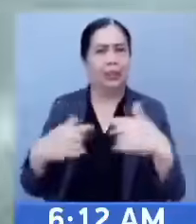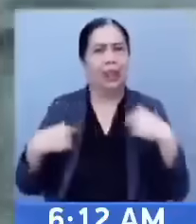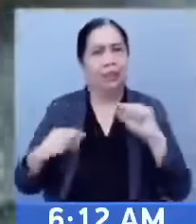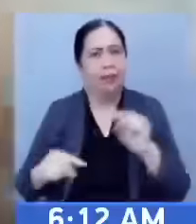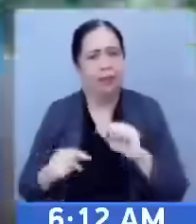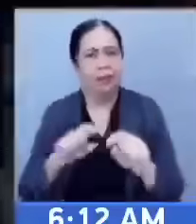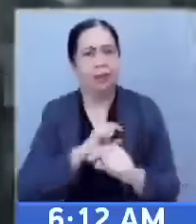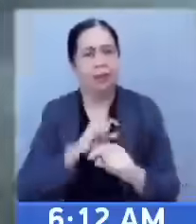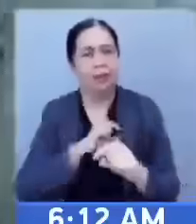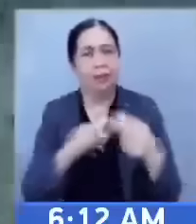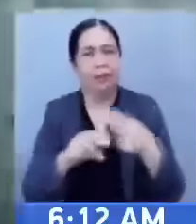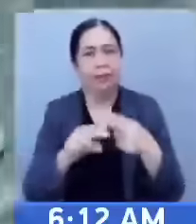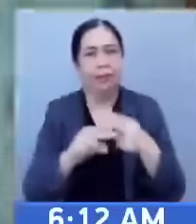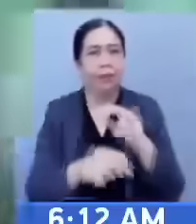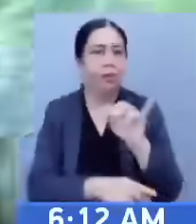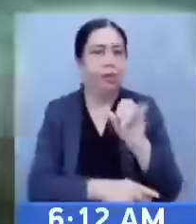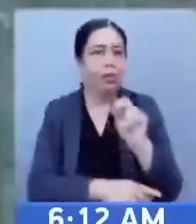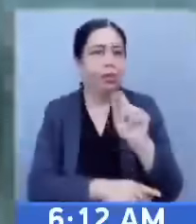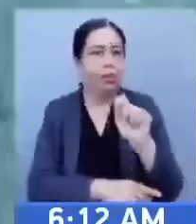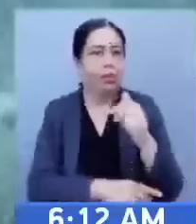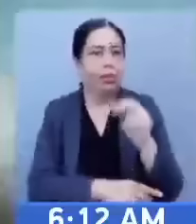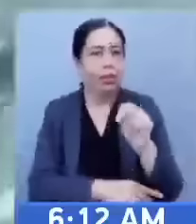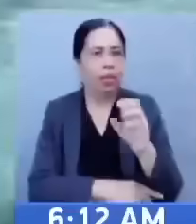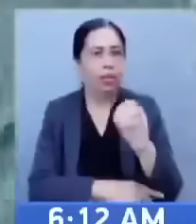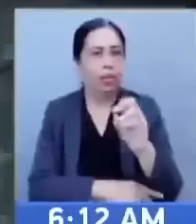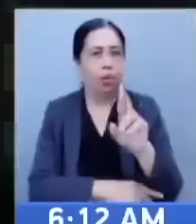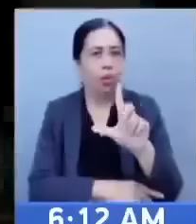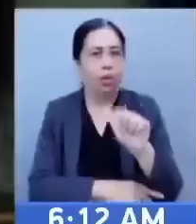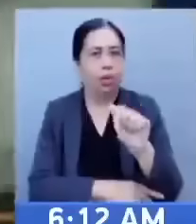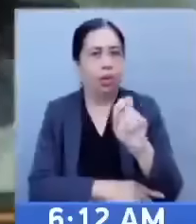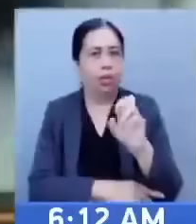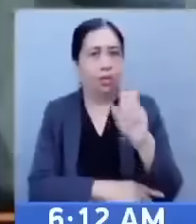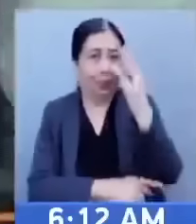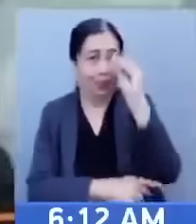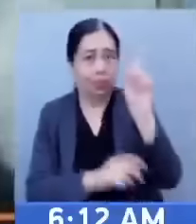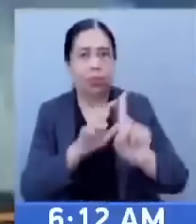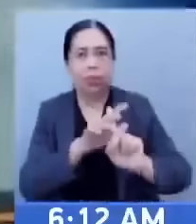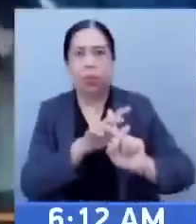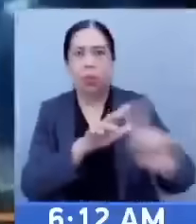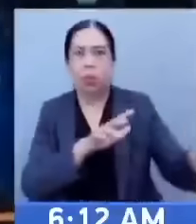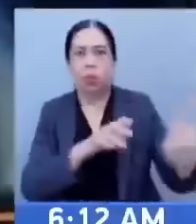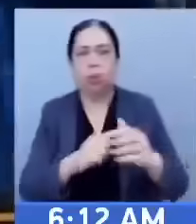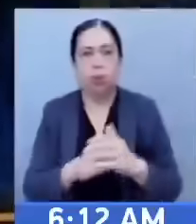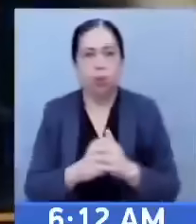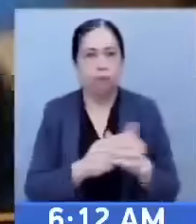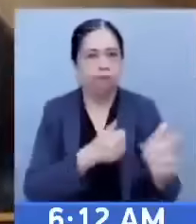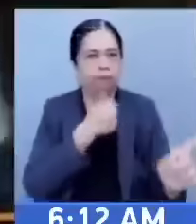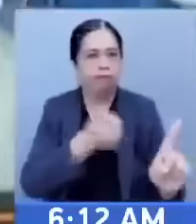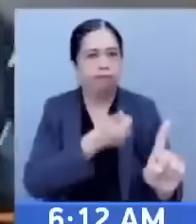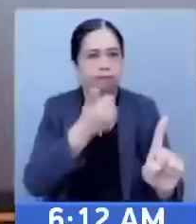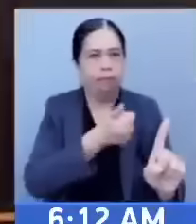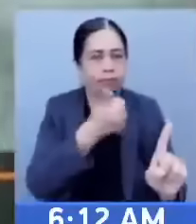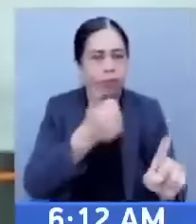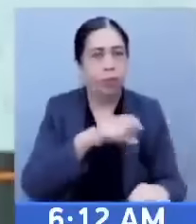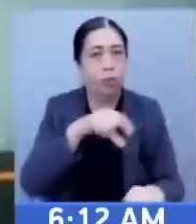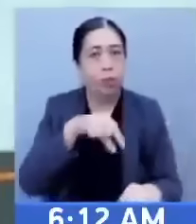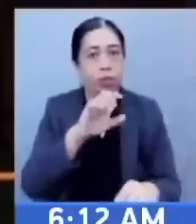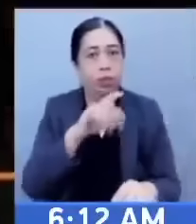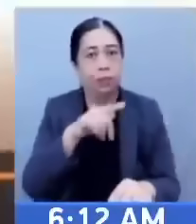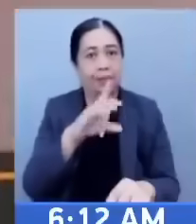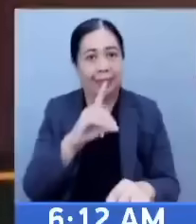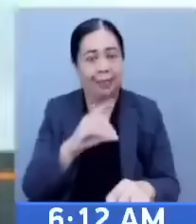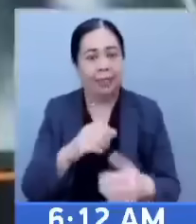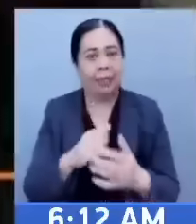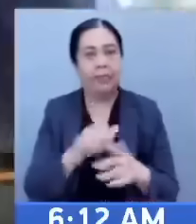Patrolman Jonathan Orlanis. Agad namang tumakas ang lalaki. Sa hot pursuit operation ng QCPD Station 9, naaresto